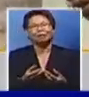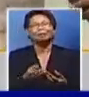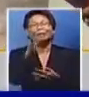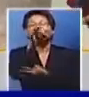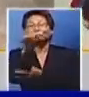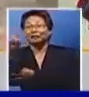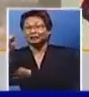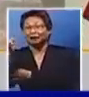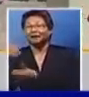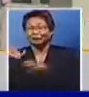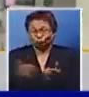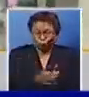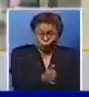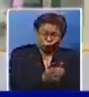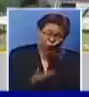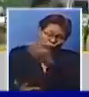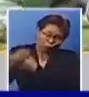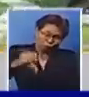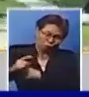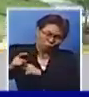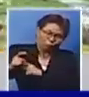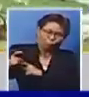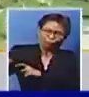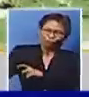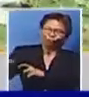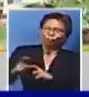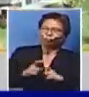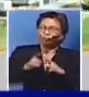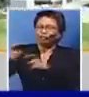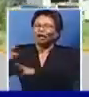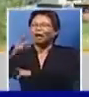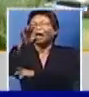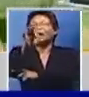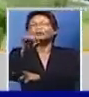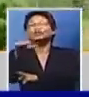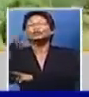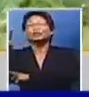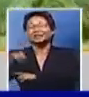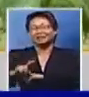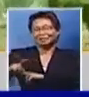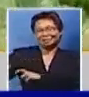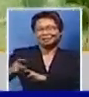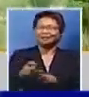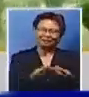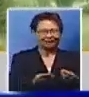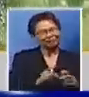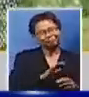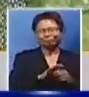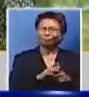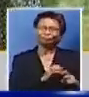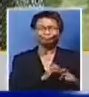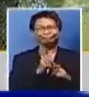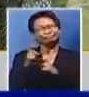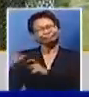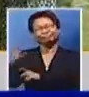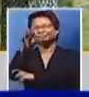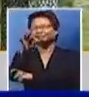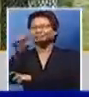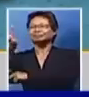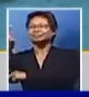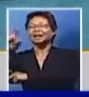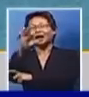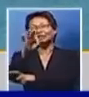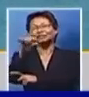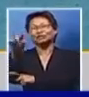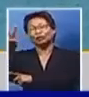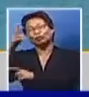pernah diusahakan itu diserahkan sepenuhnya kepada Felda Global Ventures atau FGV untuk dimajukan dengan tanaman